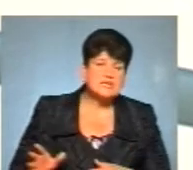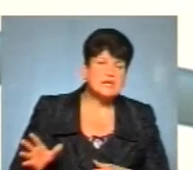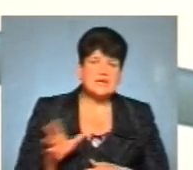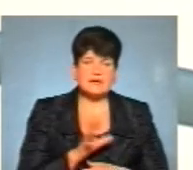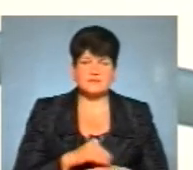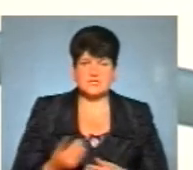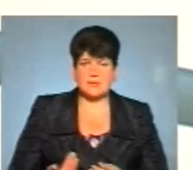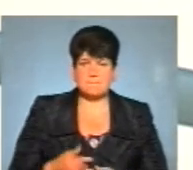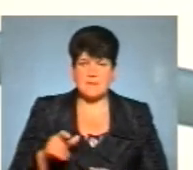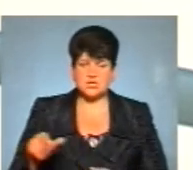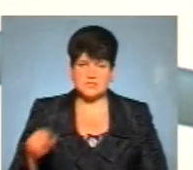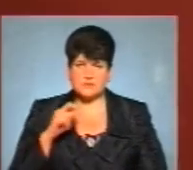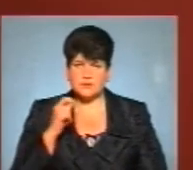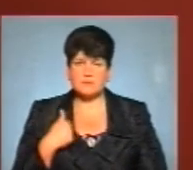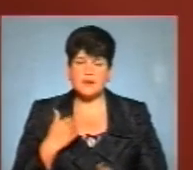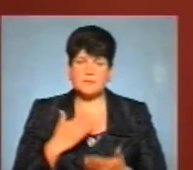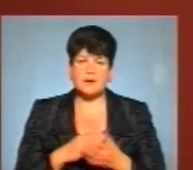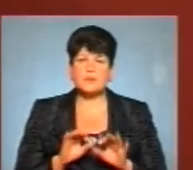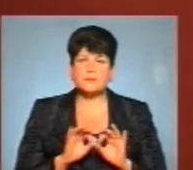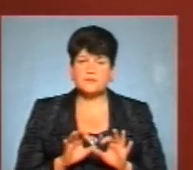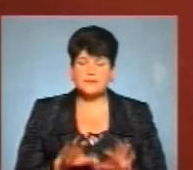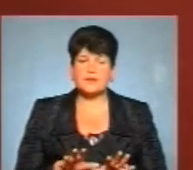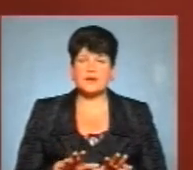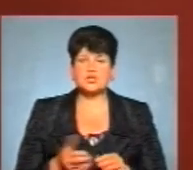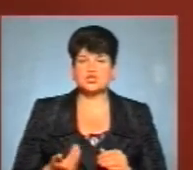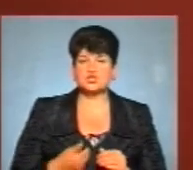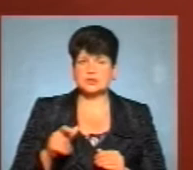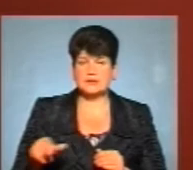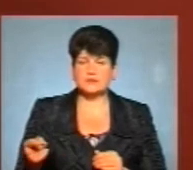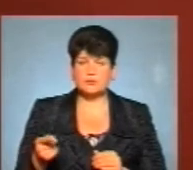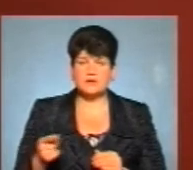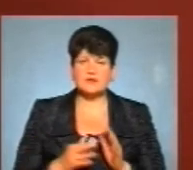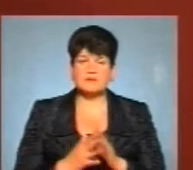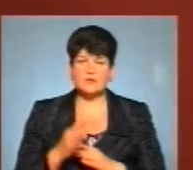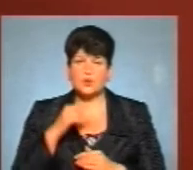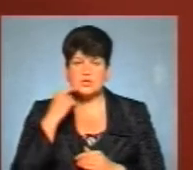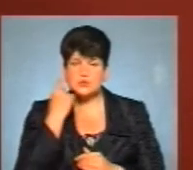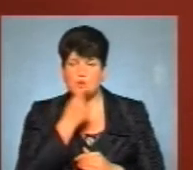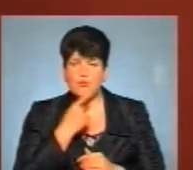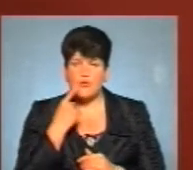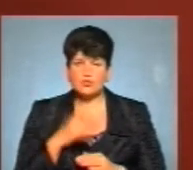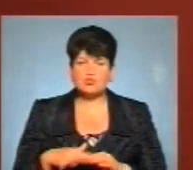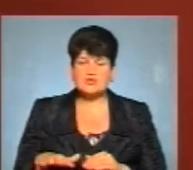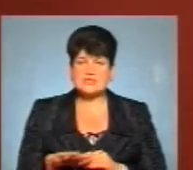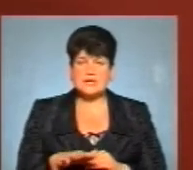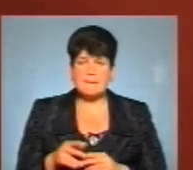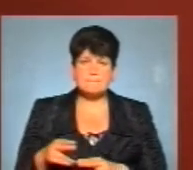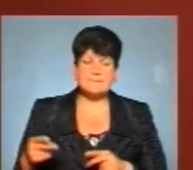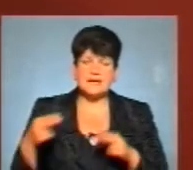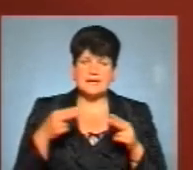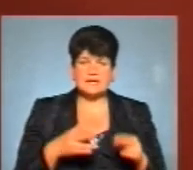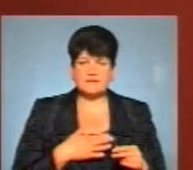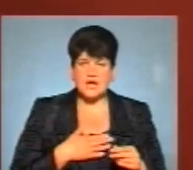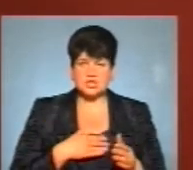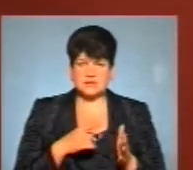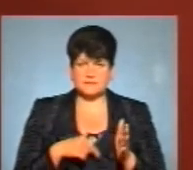мешканців України. Якраз ми маємо коментарі жителів Тернополя, які виросли в російськомовному середовищі і переїхали в наше